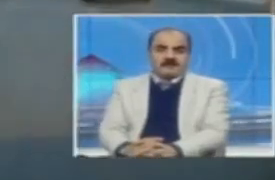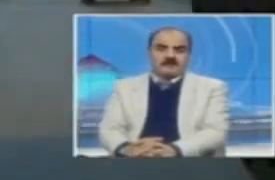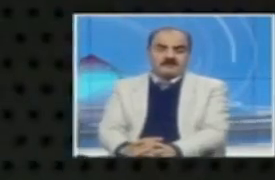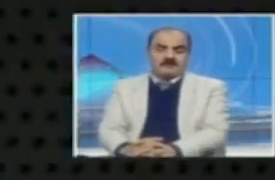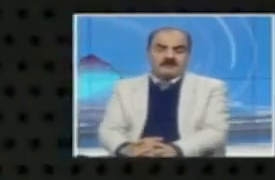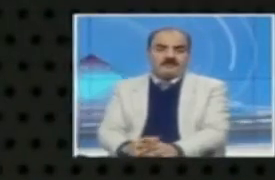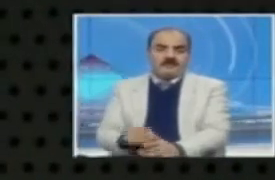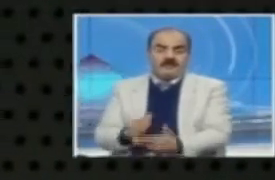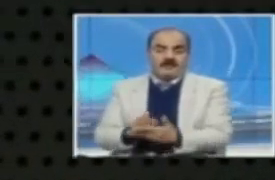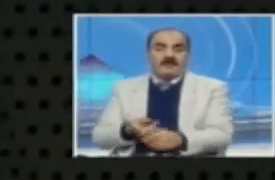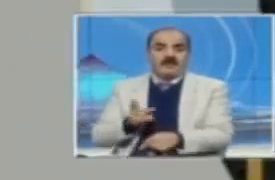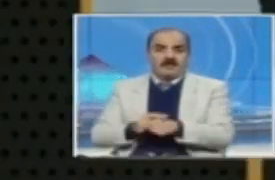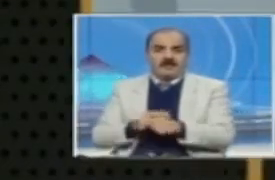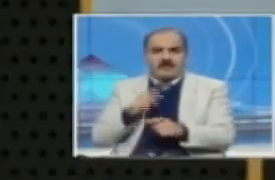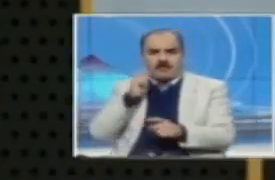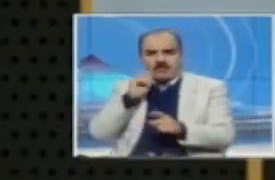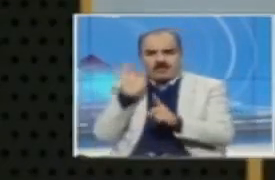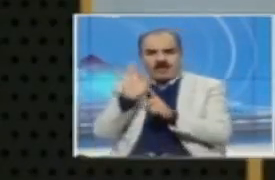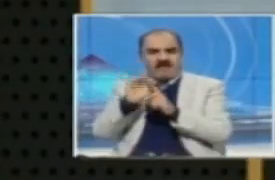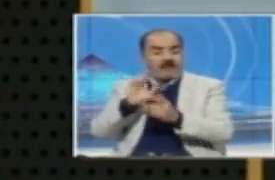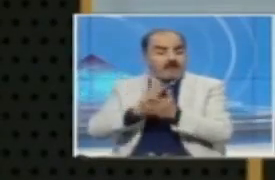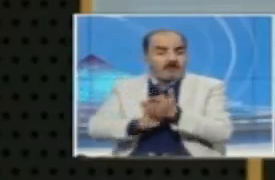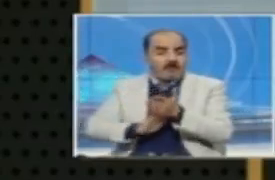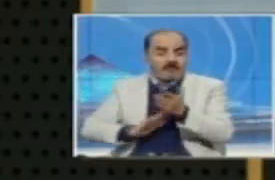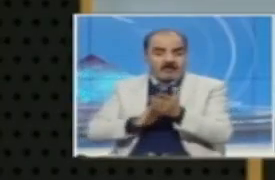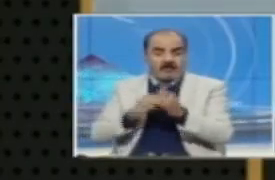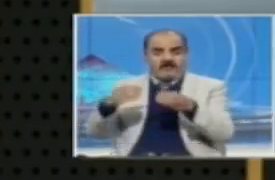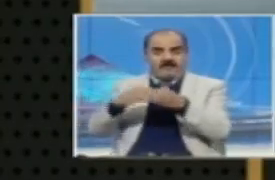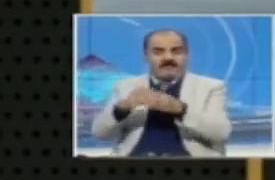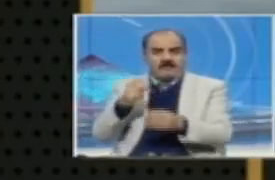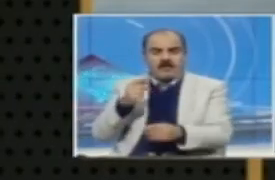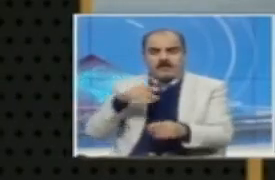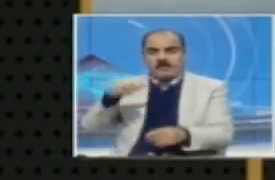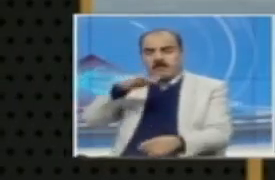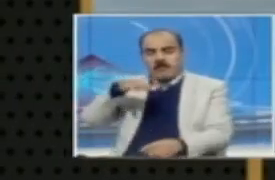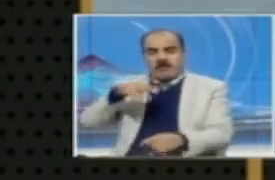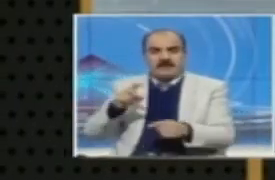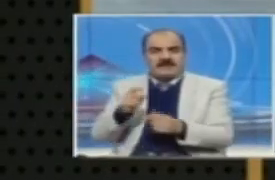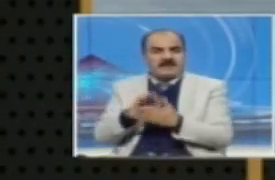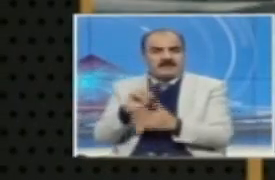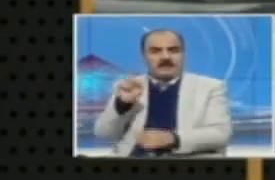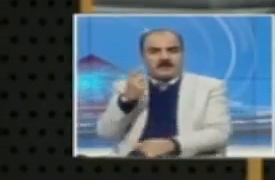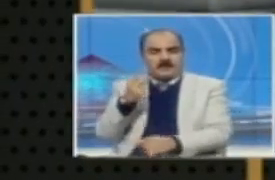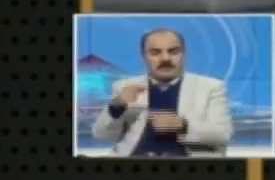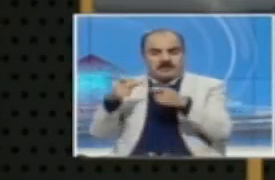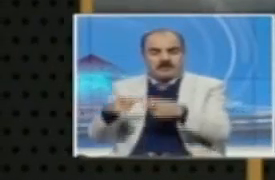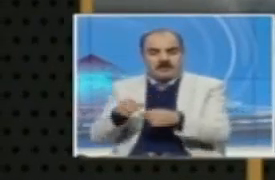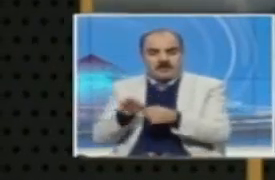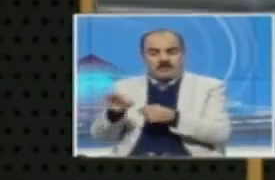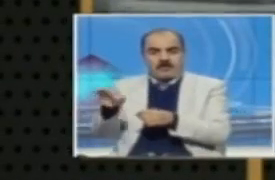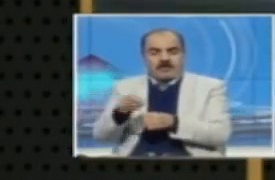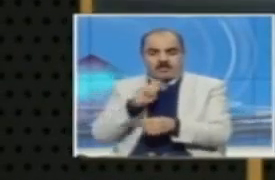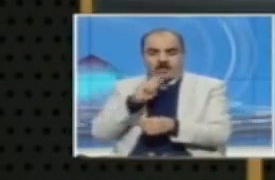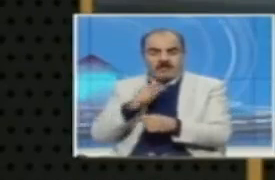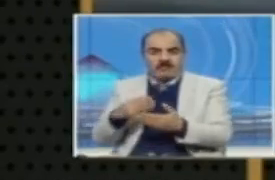وفي مجال استهداف البؤر الإجرامية شديدة الخطورة بمنطقة بحيرة المنزلة بنطاق محافظات